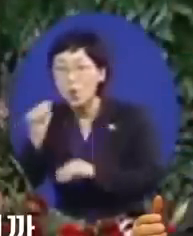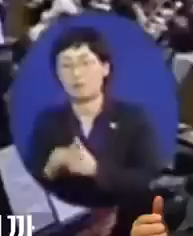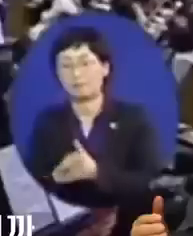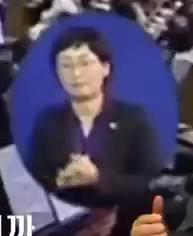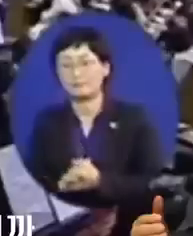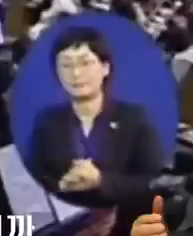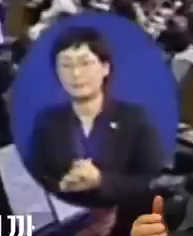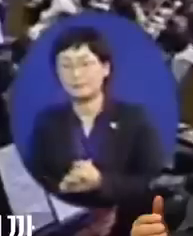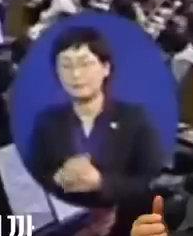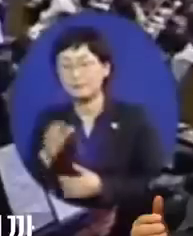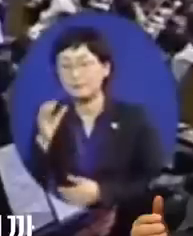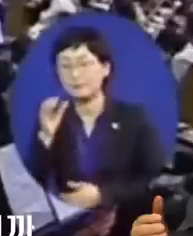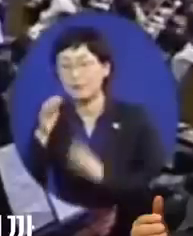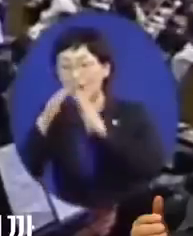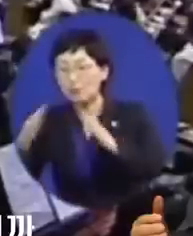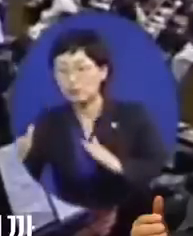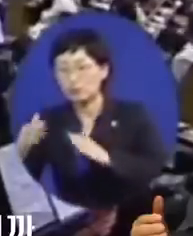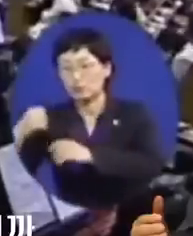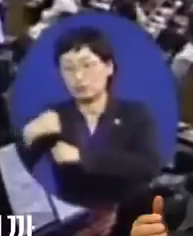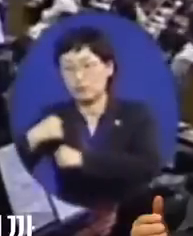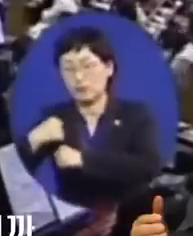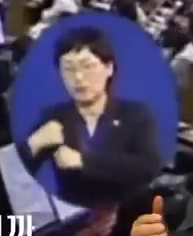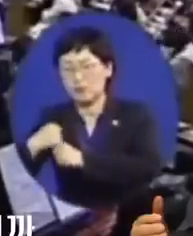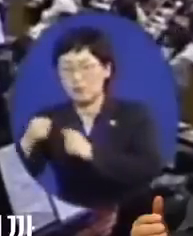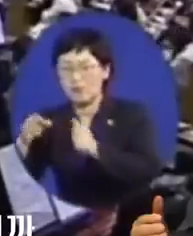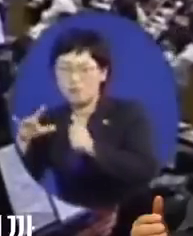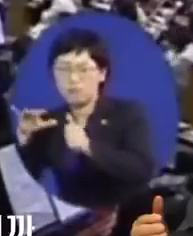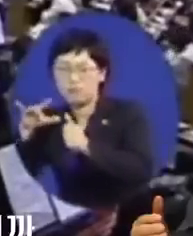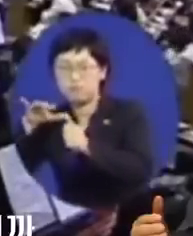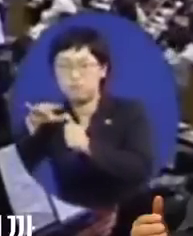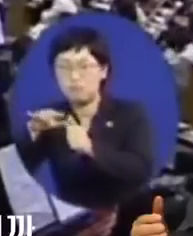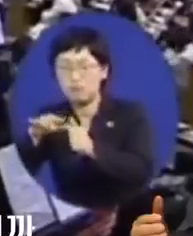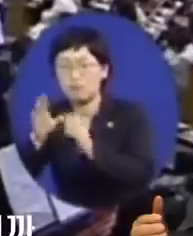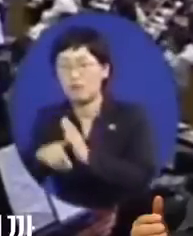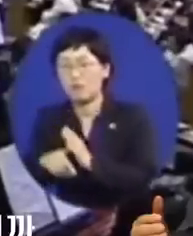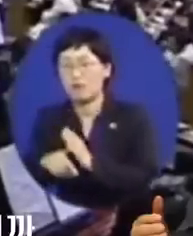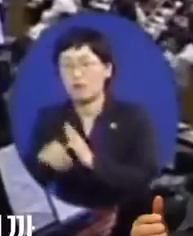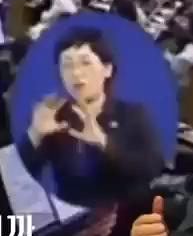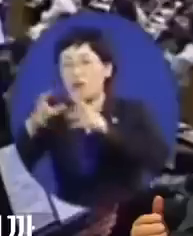때 애굽 군대가 쳐들어왔지 않습니까? 그때 백성들이